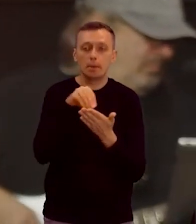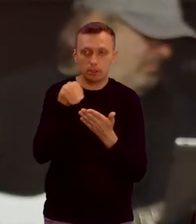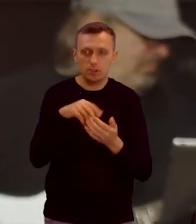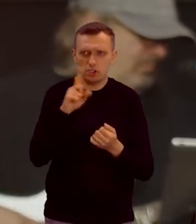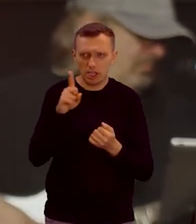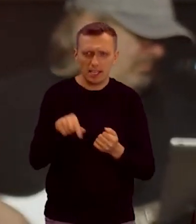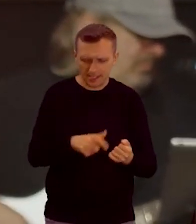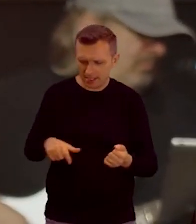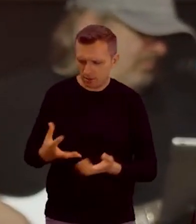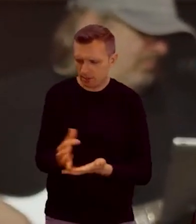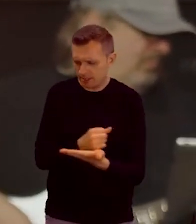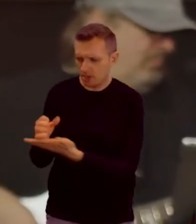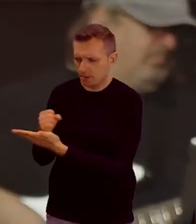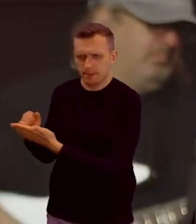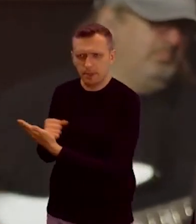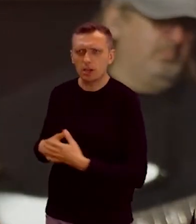te kartki.